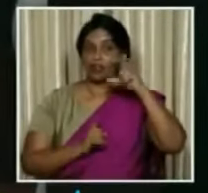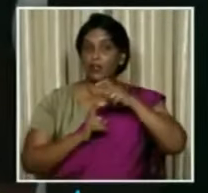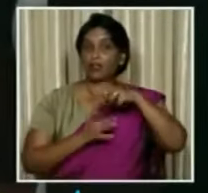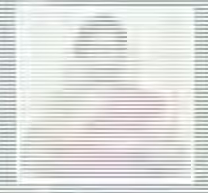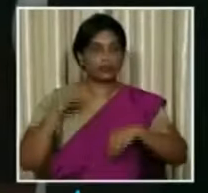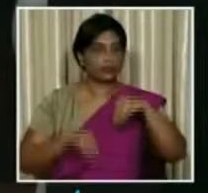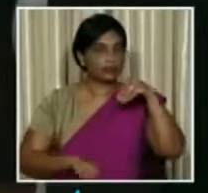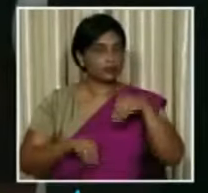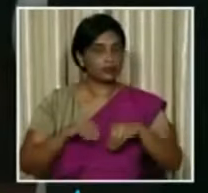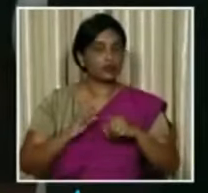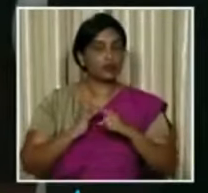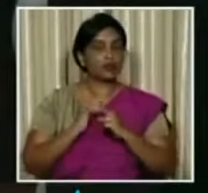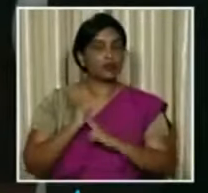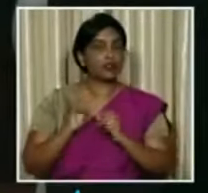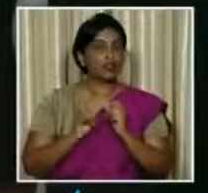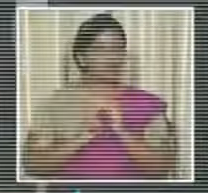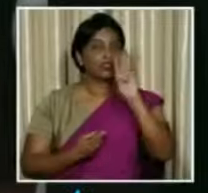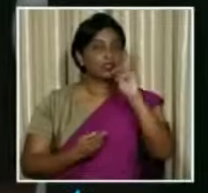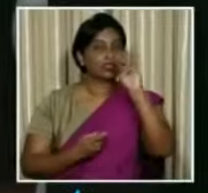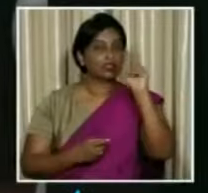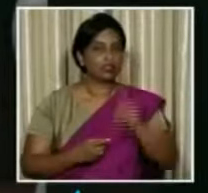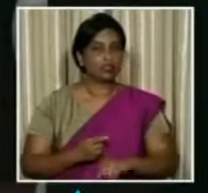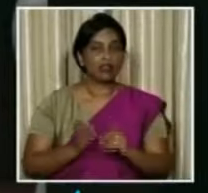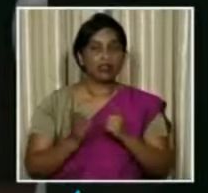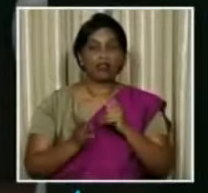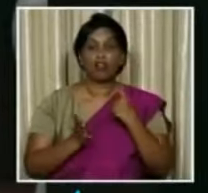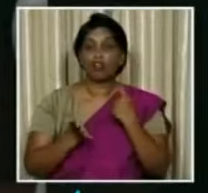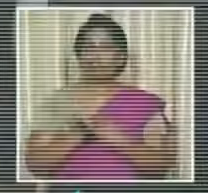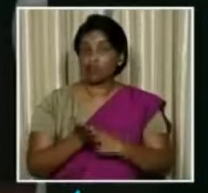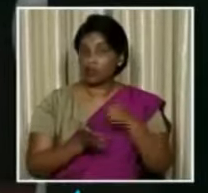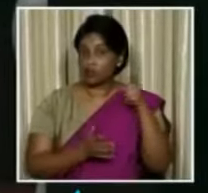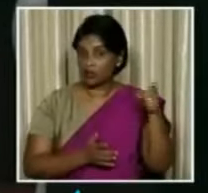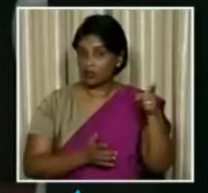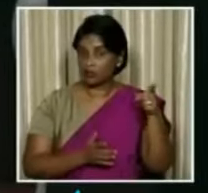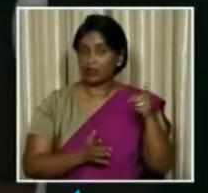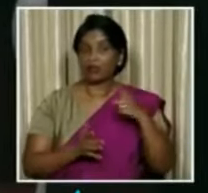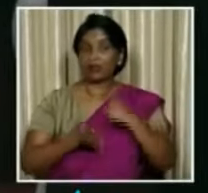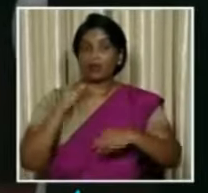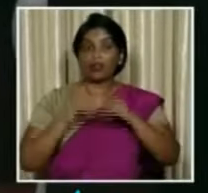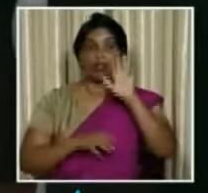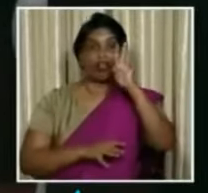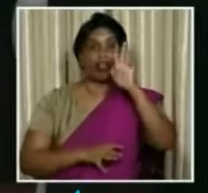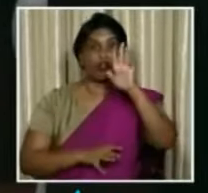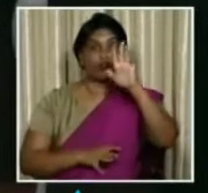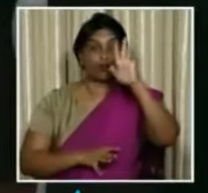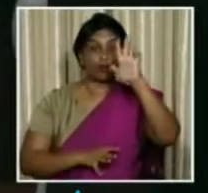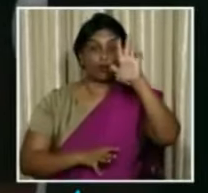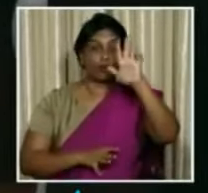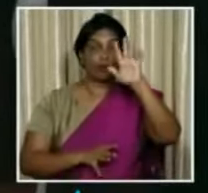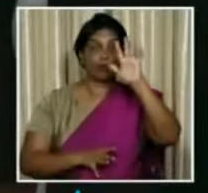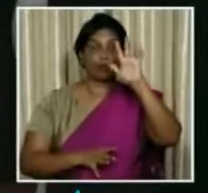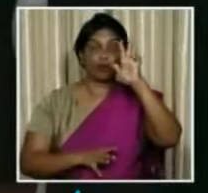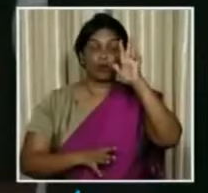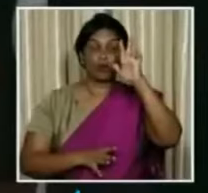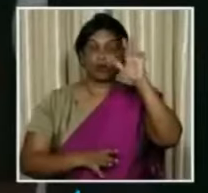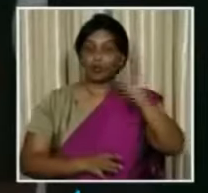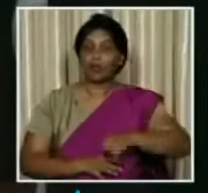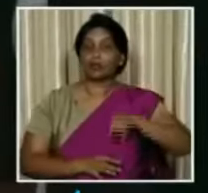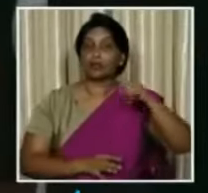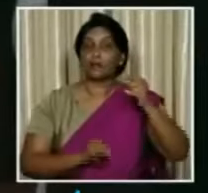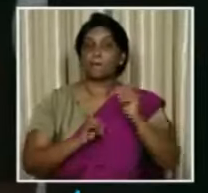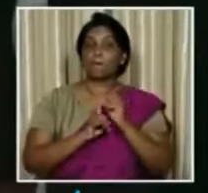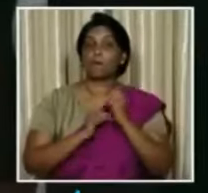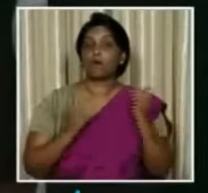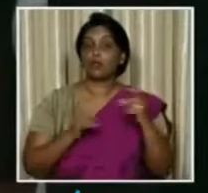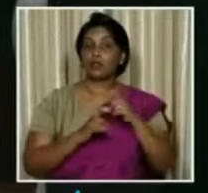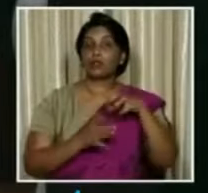දිස්ත්‍රික්කයෙන් ඡන්දිල 20 එකෙන් හම්බුනේ 30000යි නමුත් රොෂාන් රණසිංහට මනාප 90650 වරප්‍රසාදයට එතන හානියක් කියලා නැහැ නේ